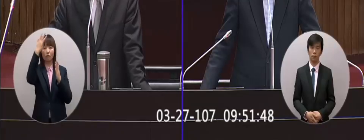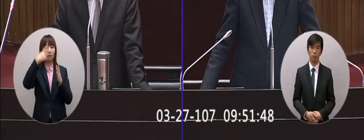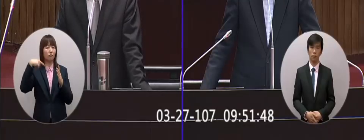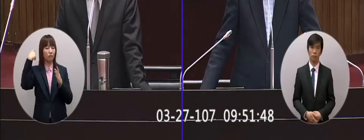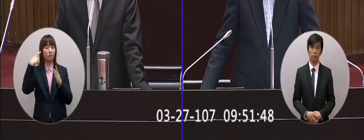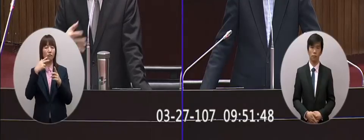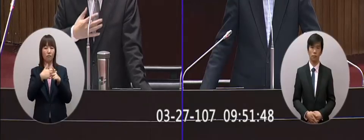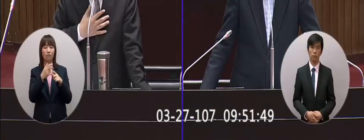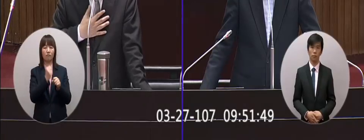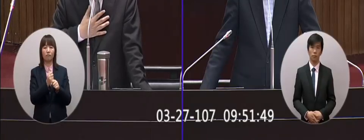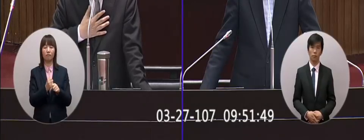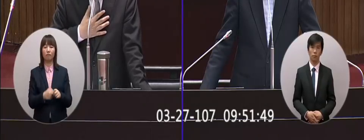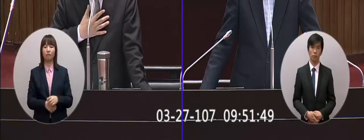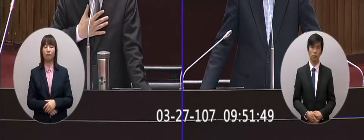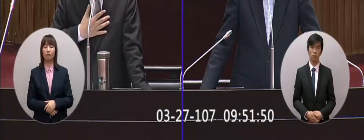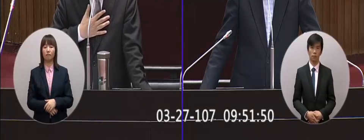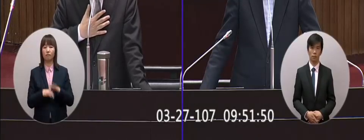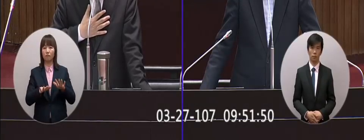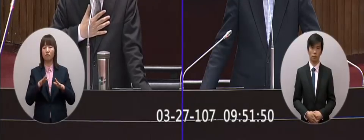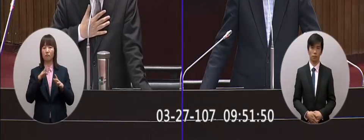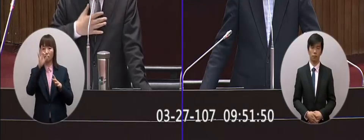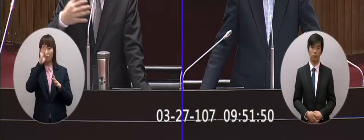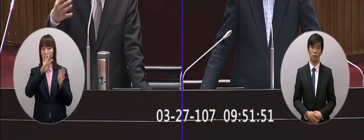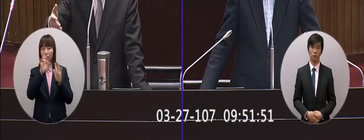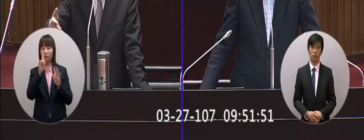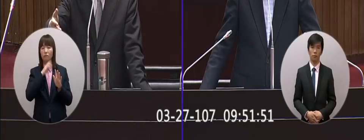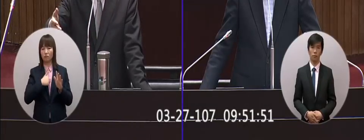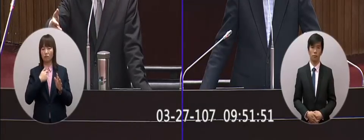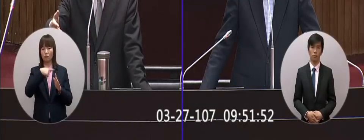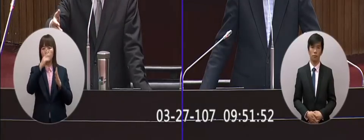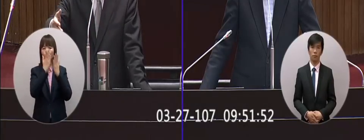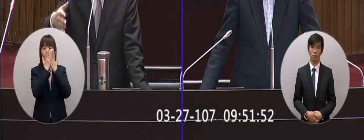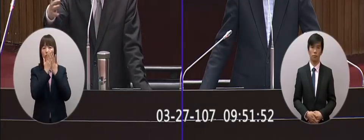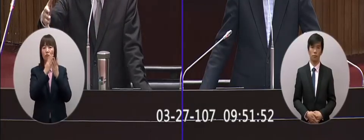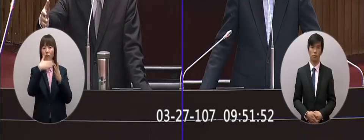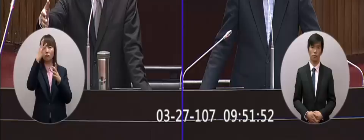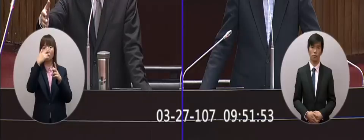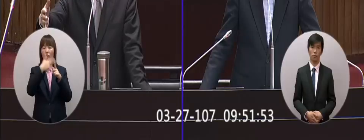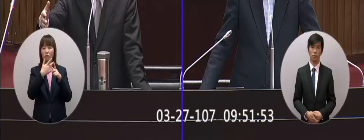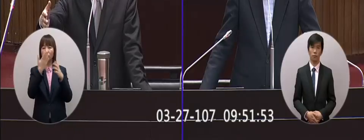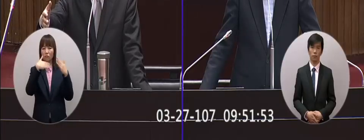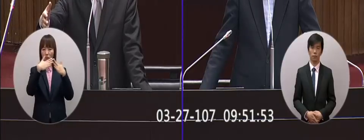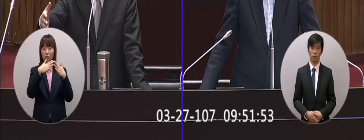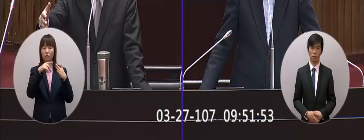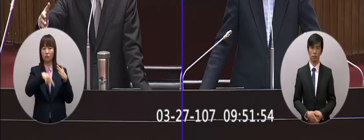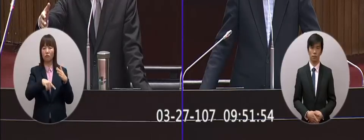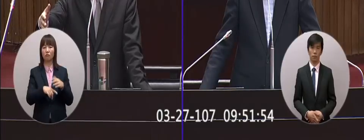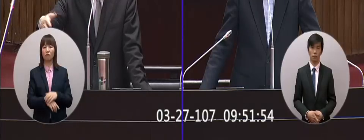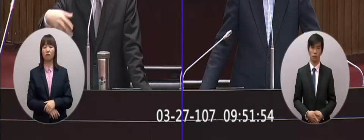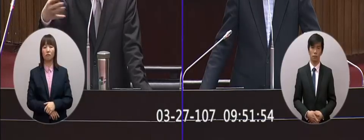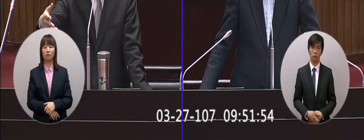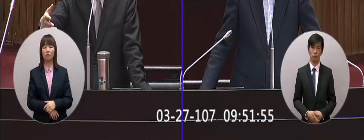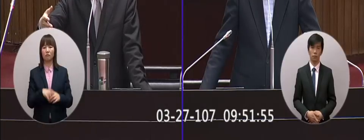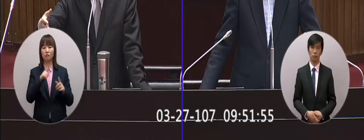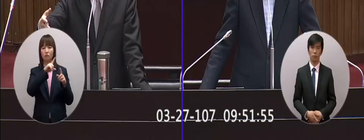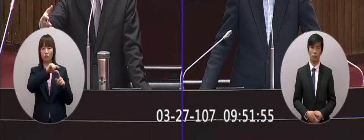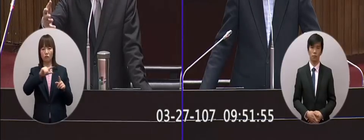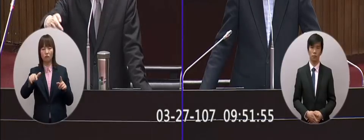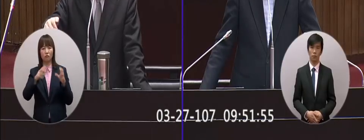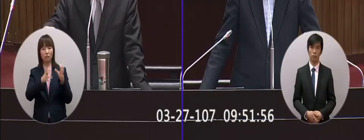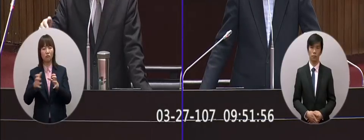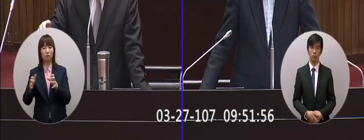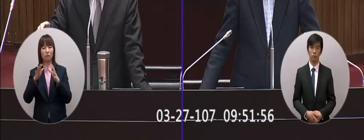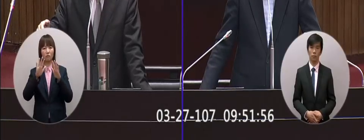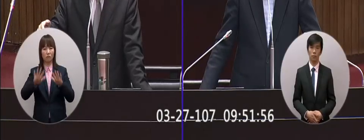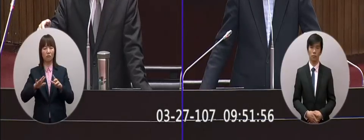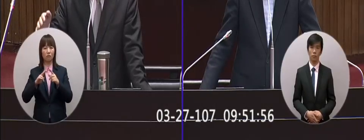啦。那第二个呢，我们也看到目前看到就是说，即便他去念高职，可是很多高职学校的设备